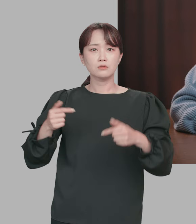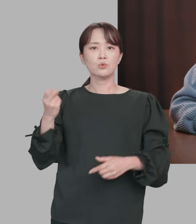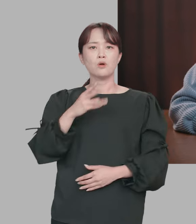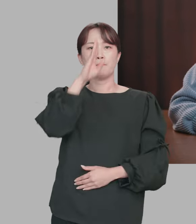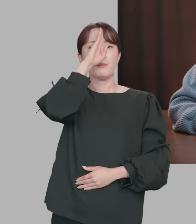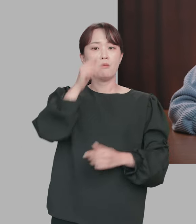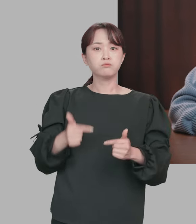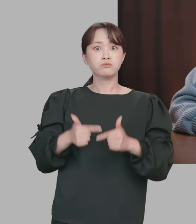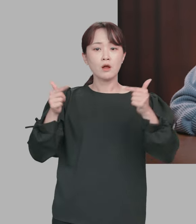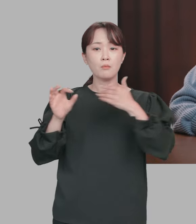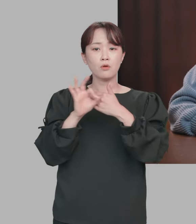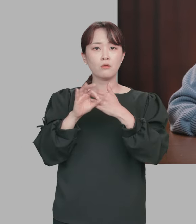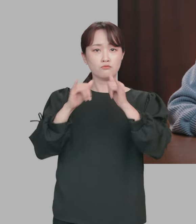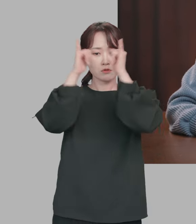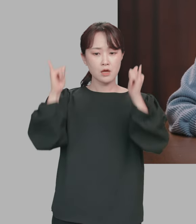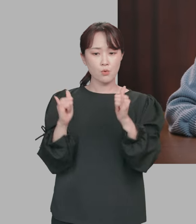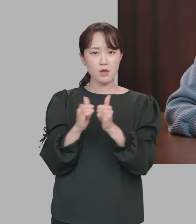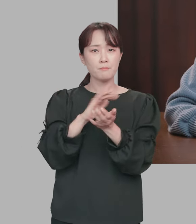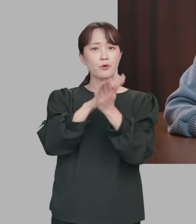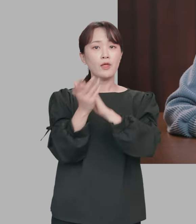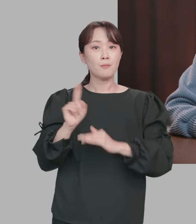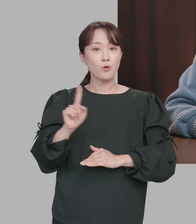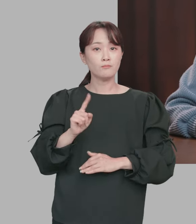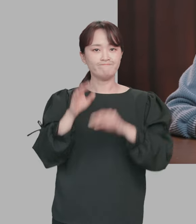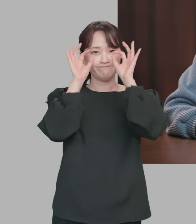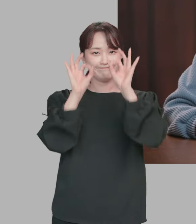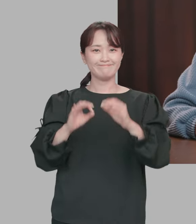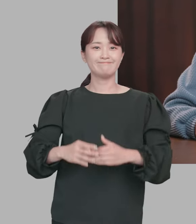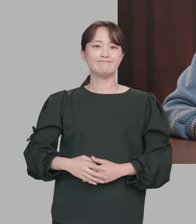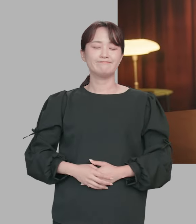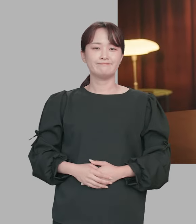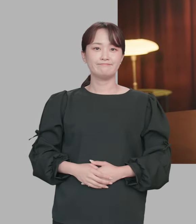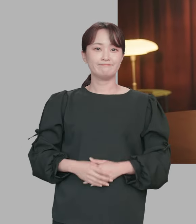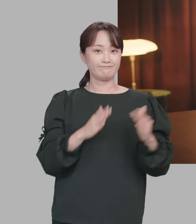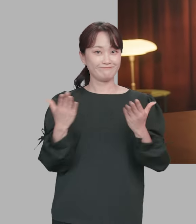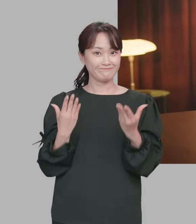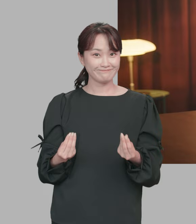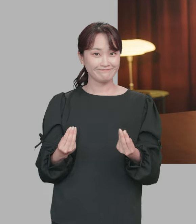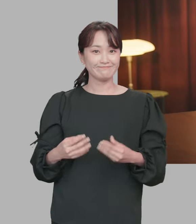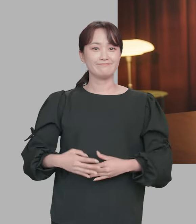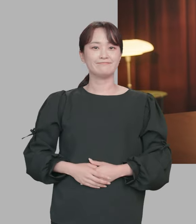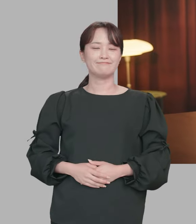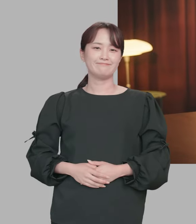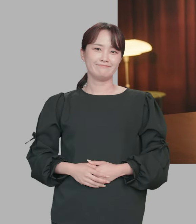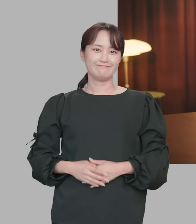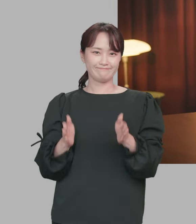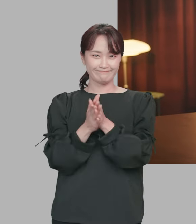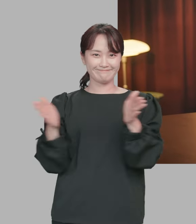질환이 증가하면 우리 사회에는 어떤 변화가 생기게 될지 함께 살펴보겠습니다. 준비되셨나요?